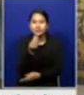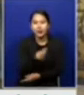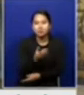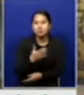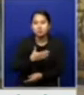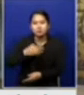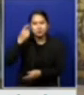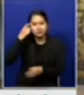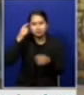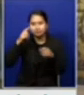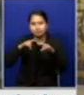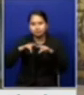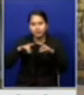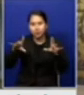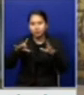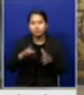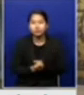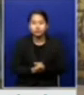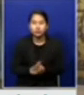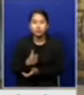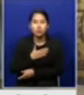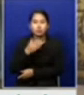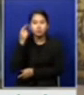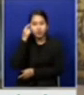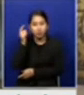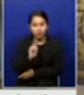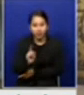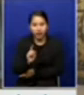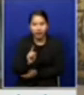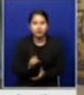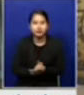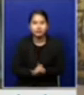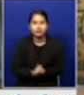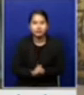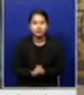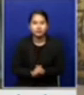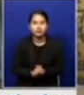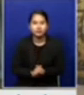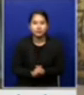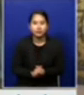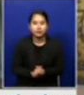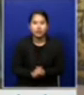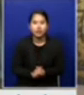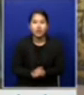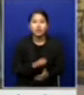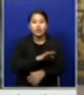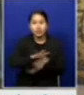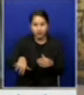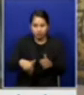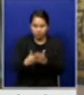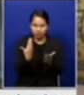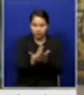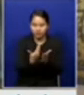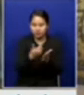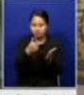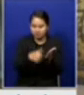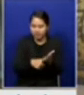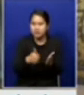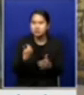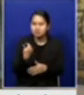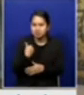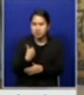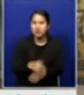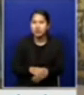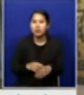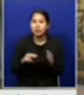ดว่ารัฐบาลเมื่อทุกคนเสียภาษีทุกคนครับรัฐบาลสามารถเก็บได้แต่ถ้าหากว่